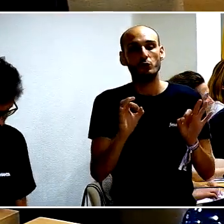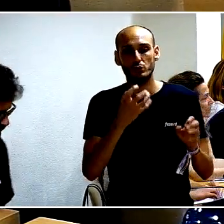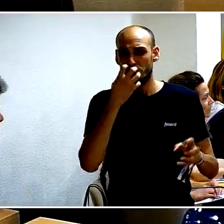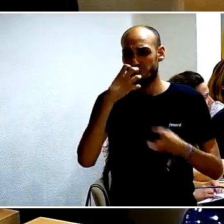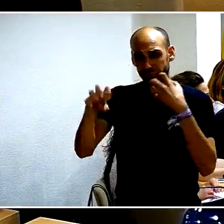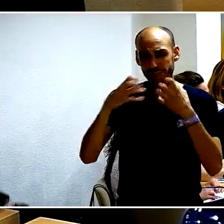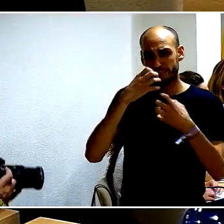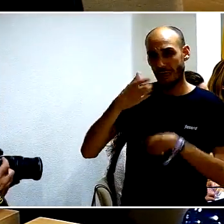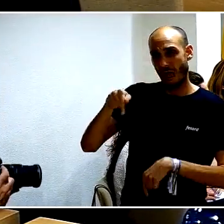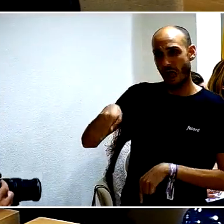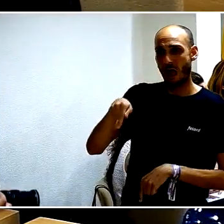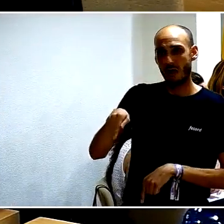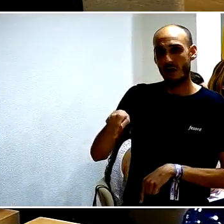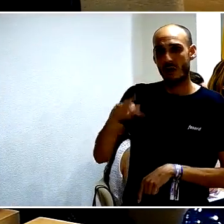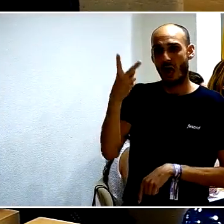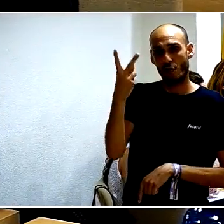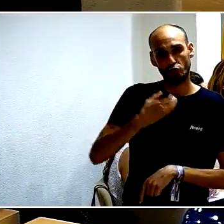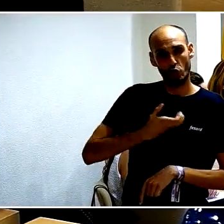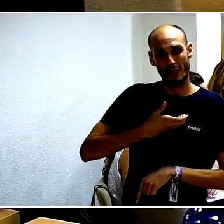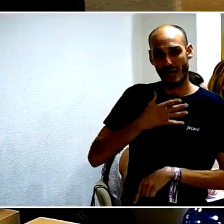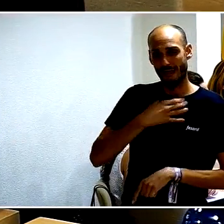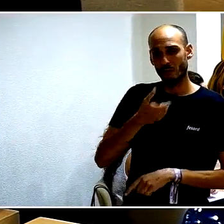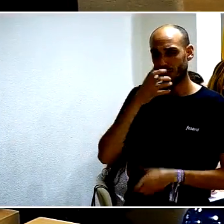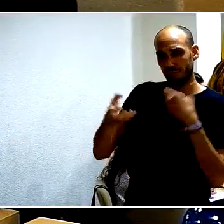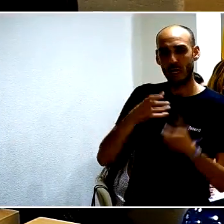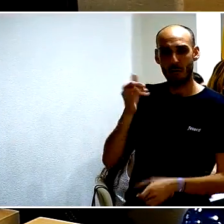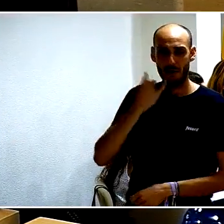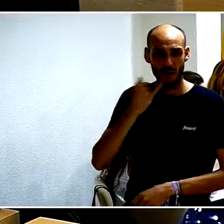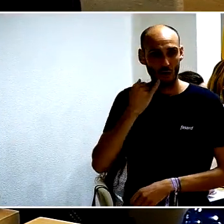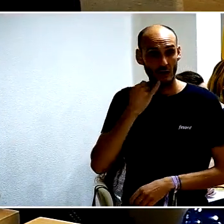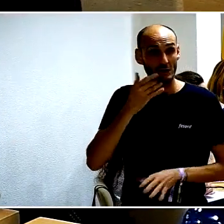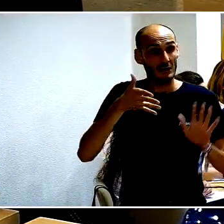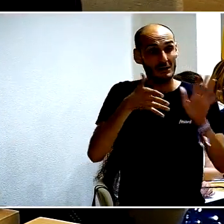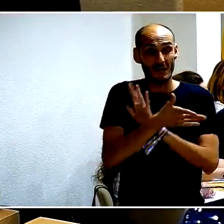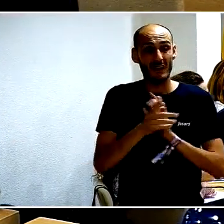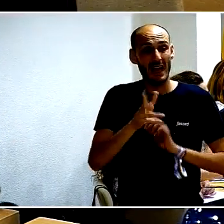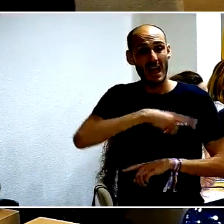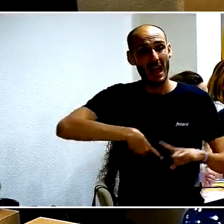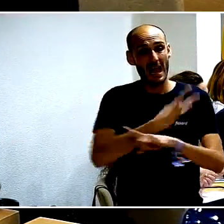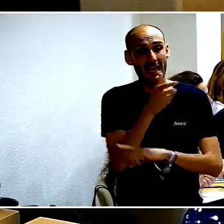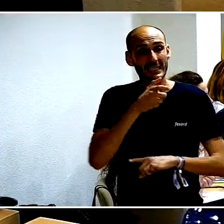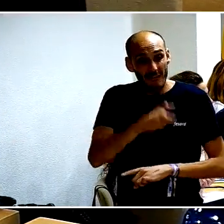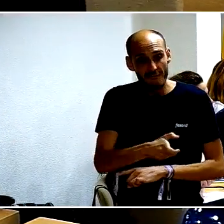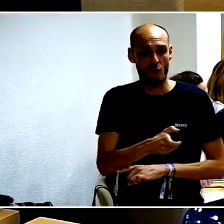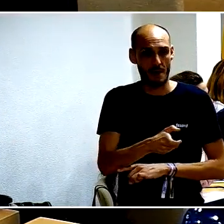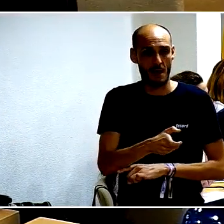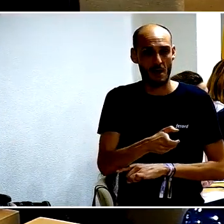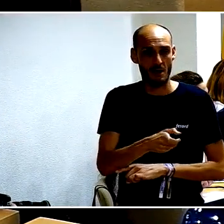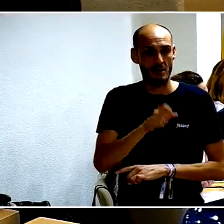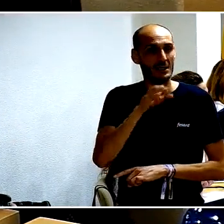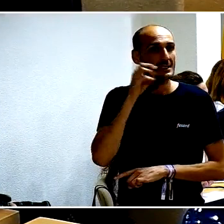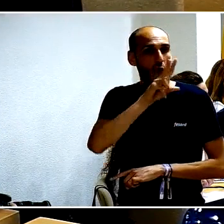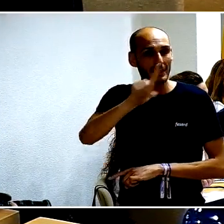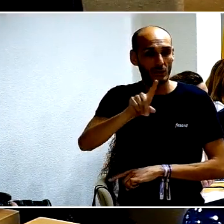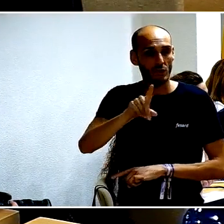a l'ajuntament. Aquest és el reflexe de la LGTB-fòbia del segle XXI, de l'odi. No estem parlant